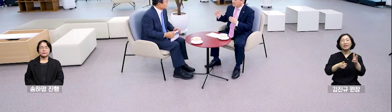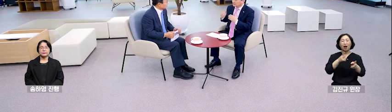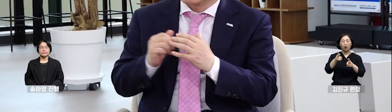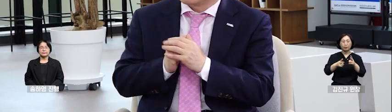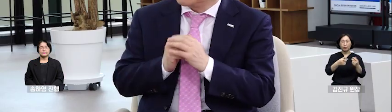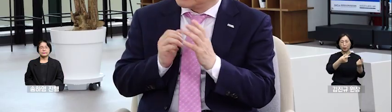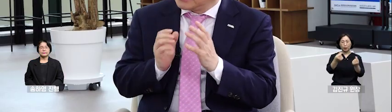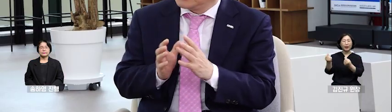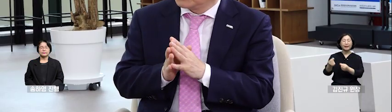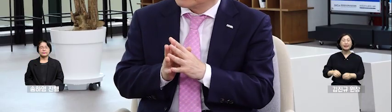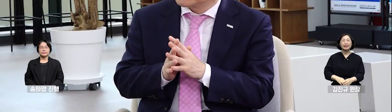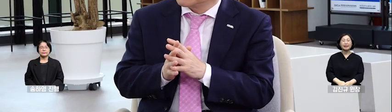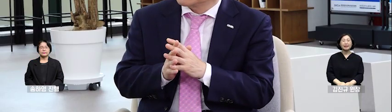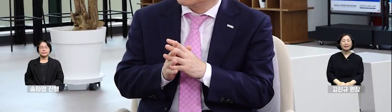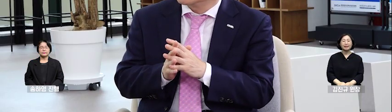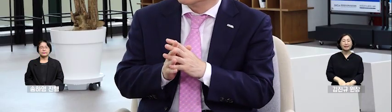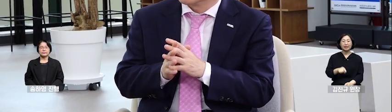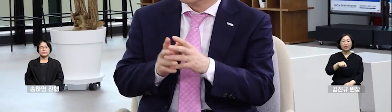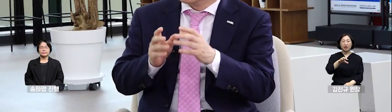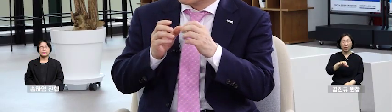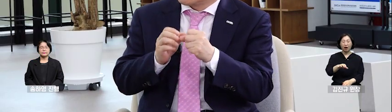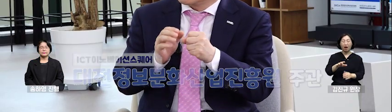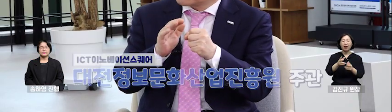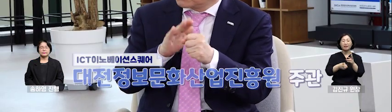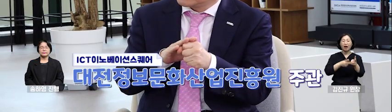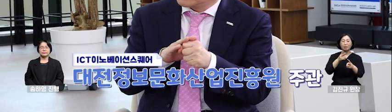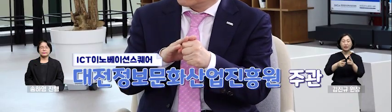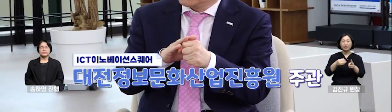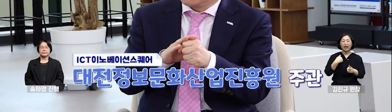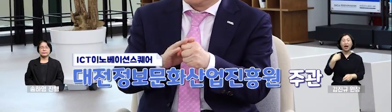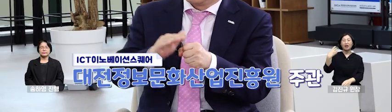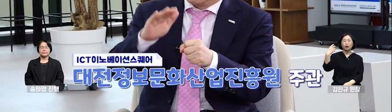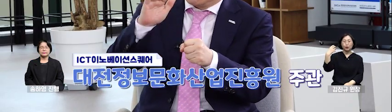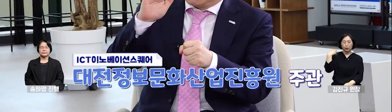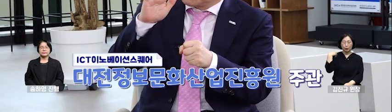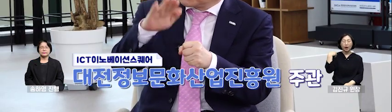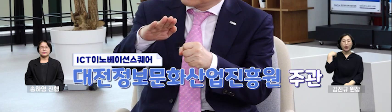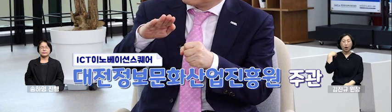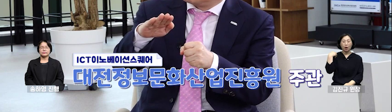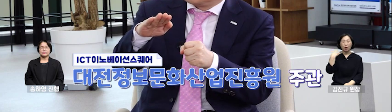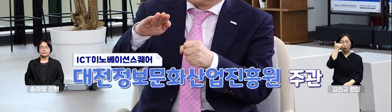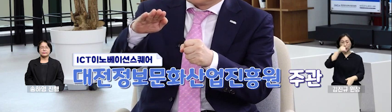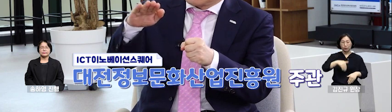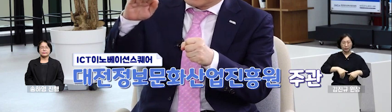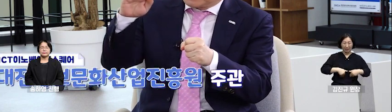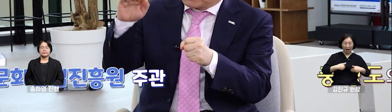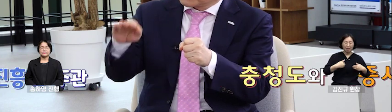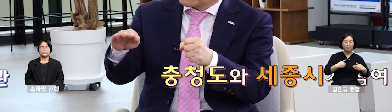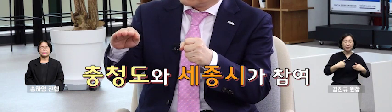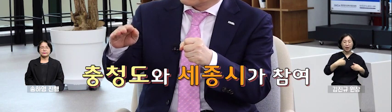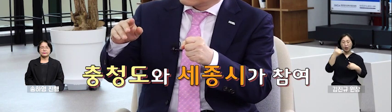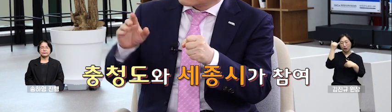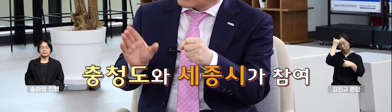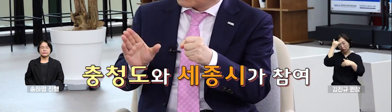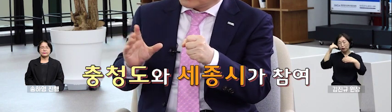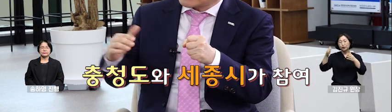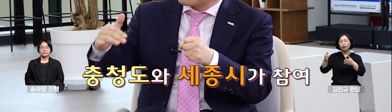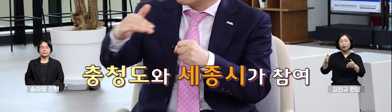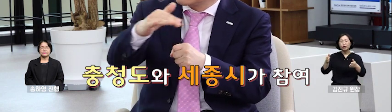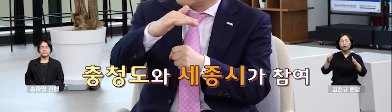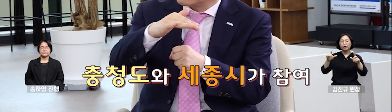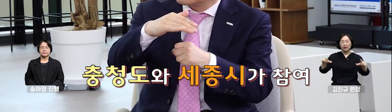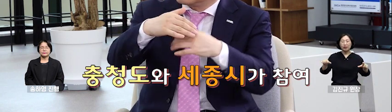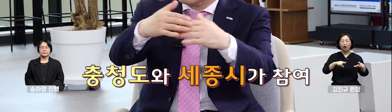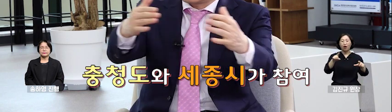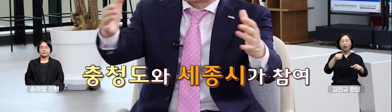있구요 특히 저희 이노베이션 스퀘어 사업은 저희가 주관이 되고 으 충남 음 다음에 충청 세종 이